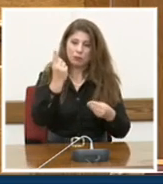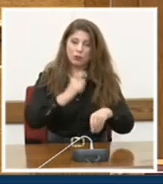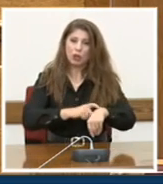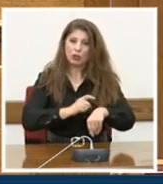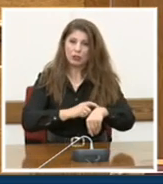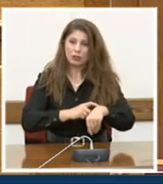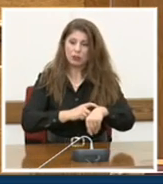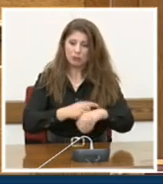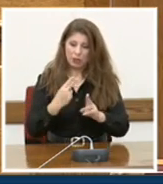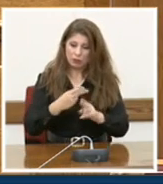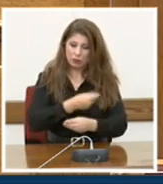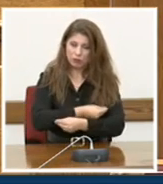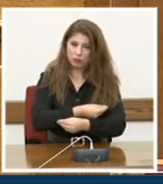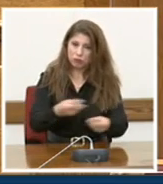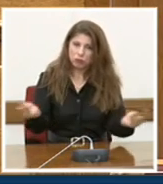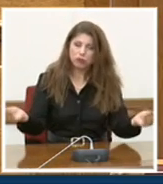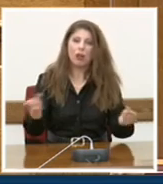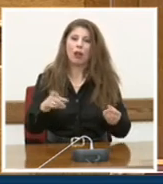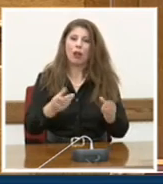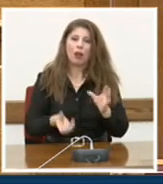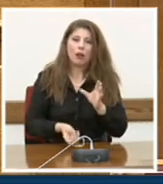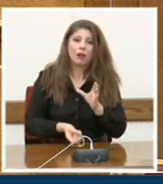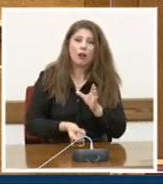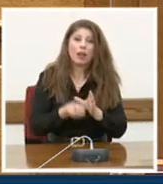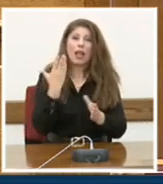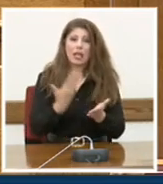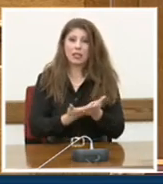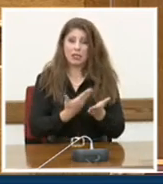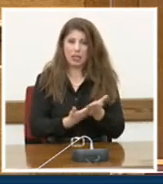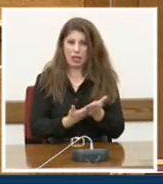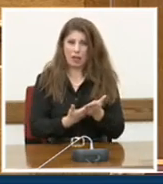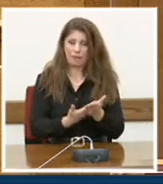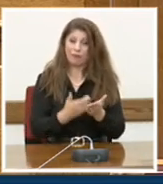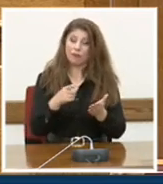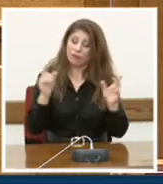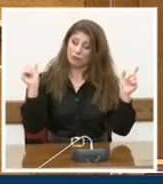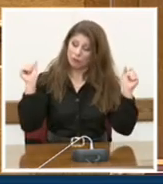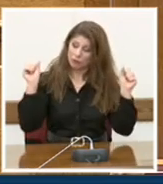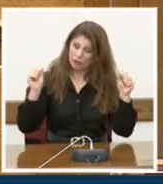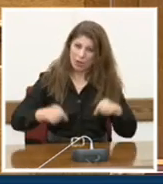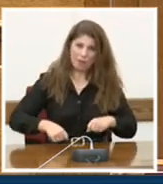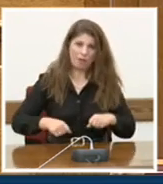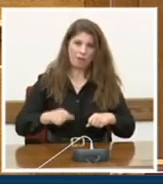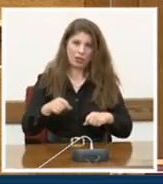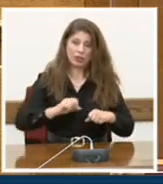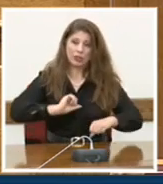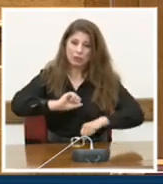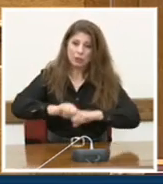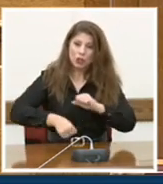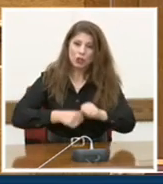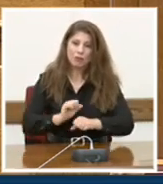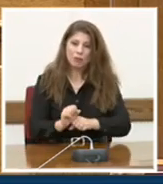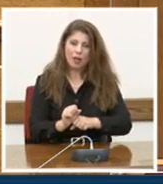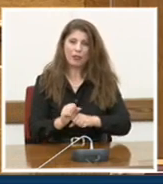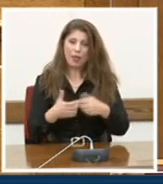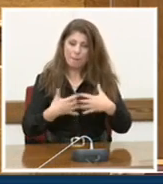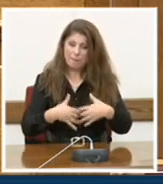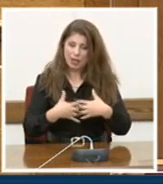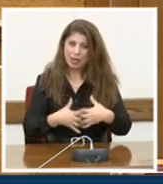δημοσιότητα, έχουν προκύψει και νέα στοιχεία, τα οποία επιβεβαιώνουν την προσπάθεια μηχανισμών με